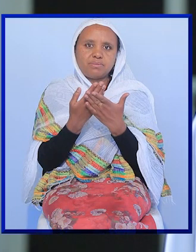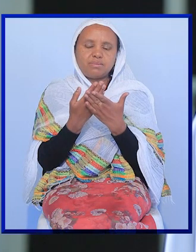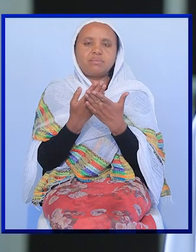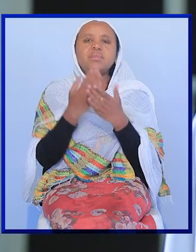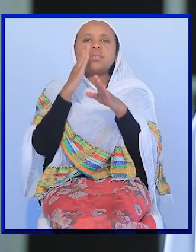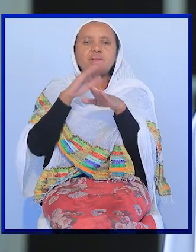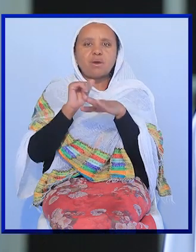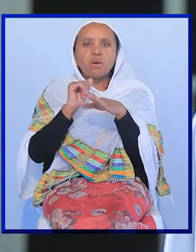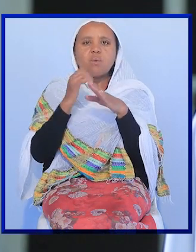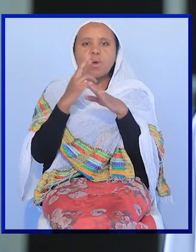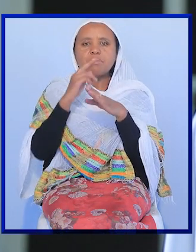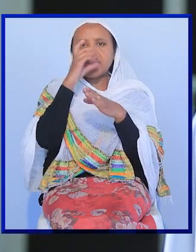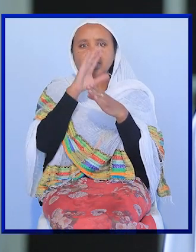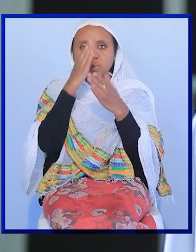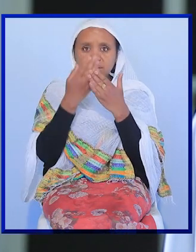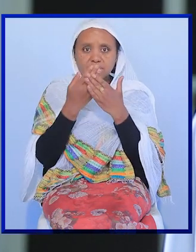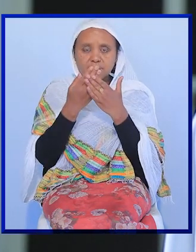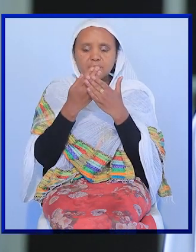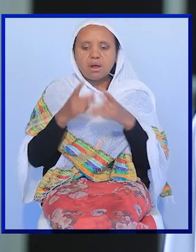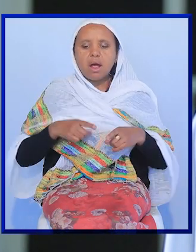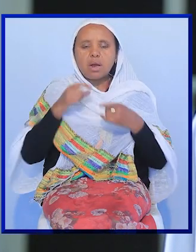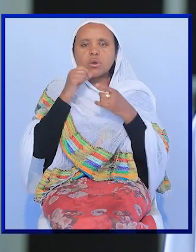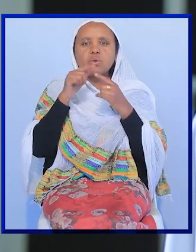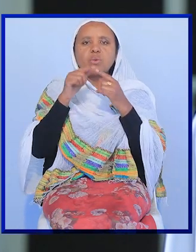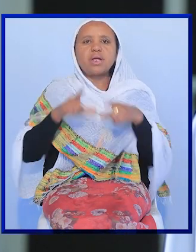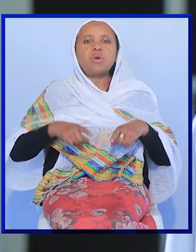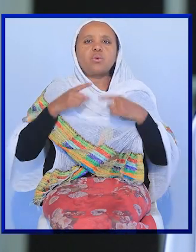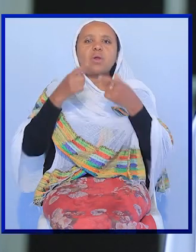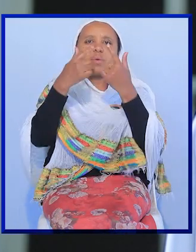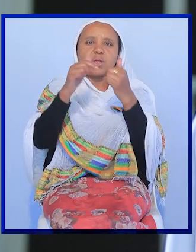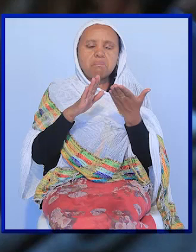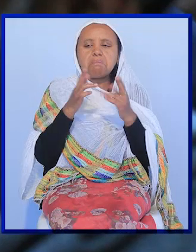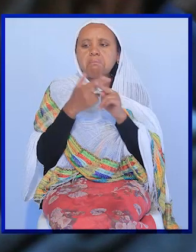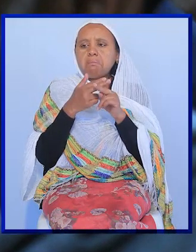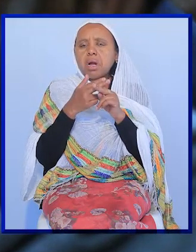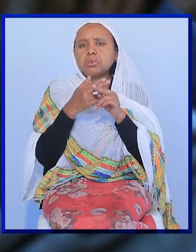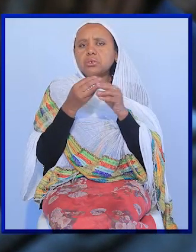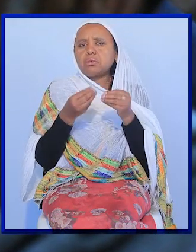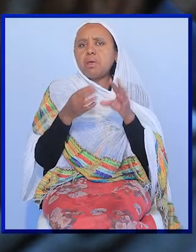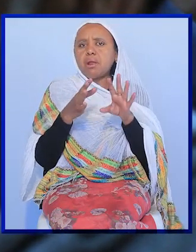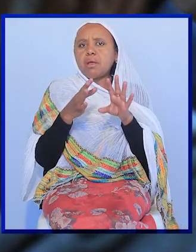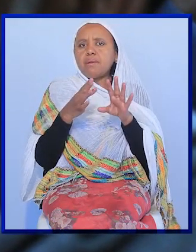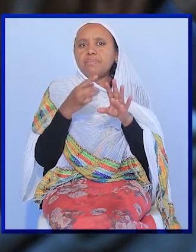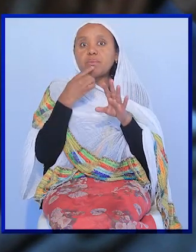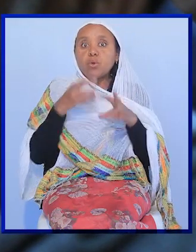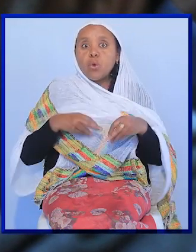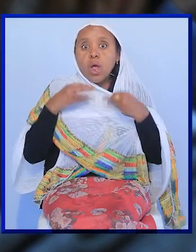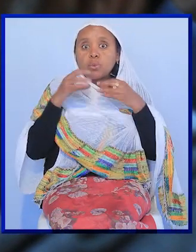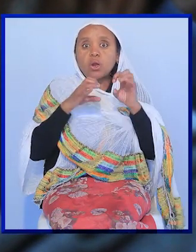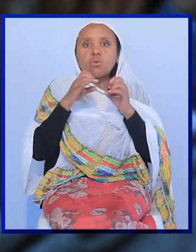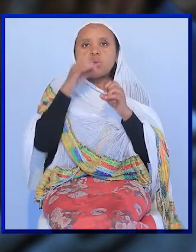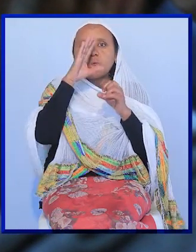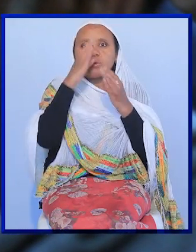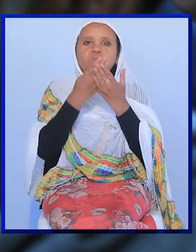ይጠራው ወይም ደግሞ የሰው ልጅ ካለመኖር ወደ መኖር አመጣው ፈጠረው ብለው ይገልጻሉ። ሕያው ተደርጎ ነው ሙት ተደርጎ ነው የተፈጠረው የሰው